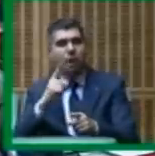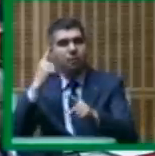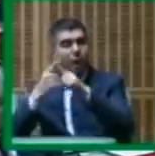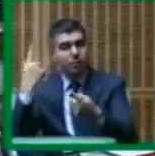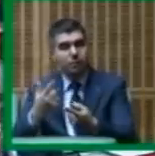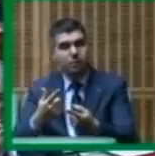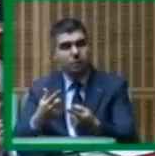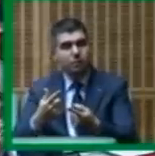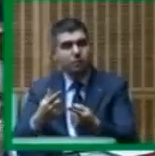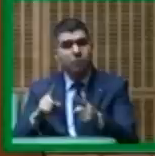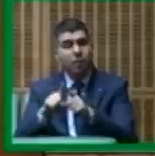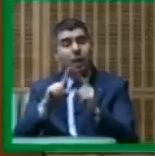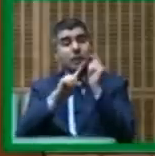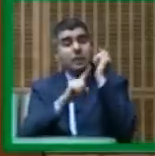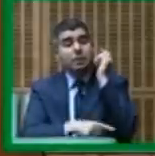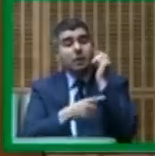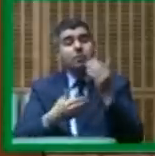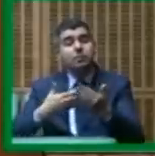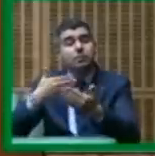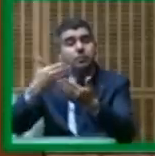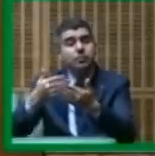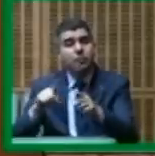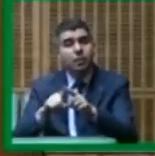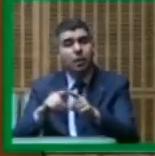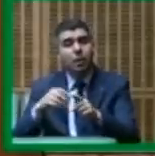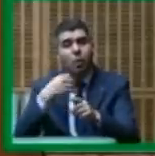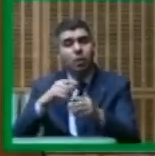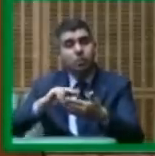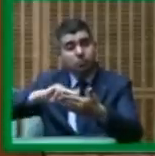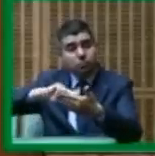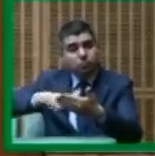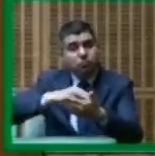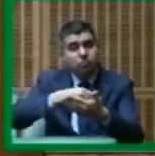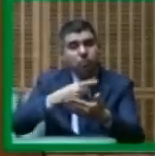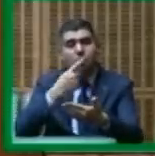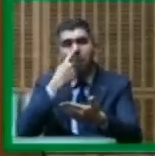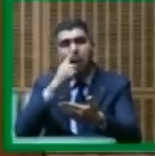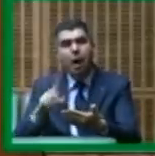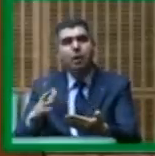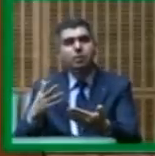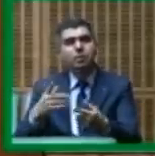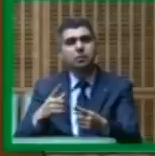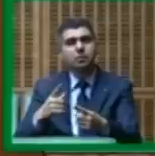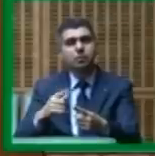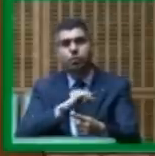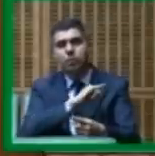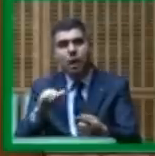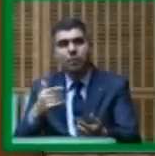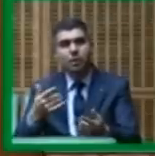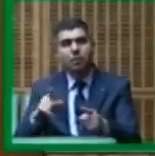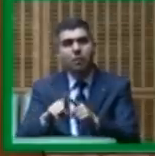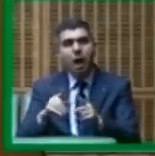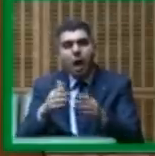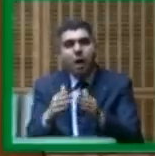بضعه اسابيع بداو تيقولوا لي الناس السعودي الا راه ما بقى حد بغى يوقع كلشي ولا مخلوع خايف لا يمشي